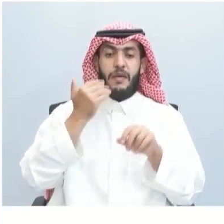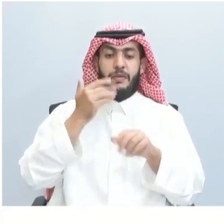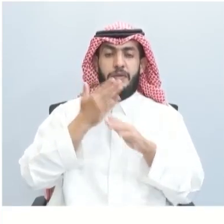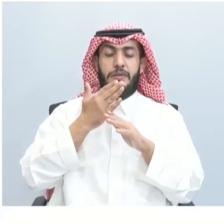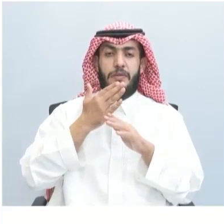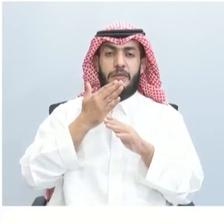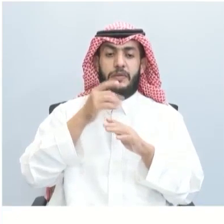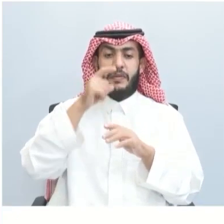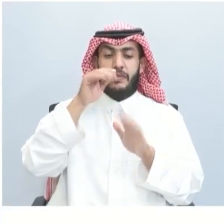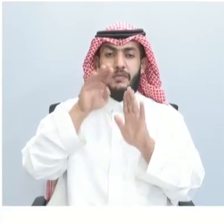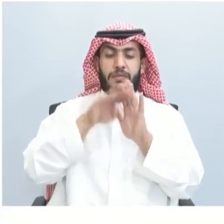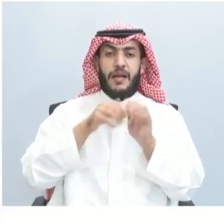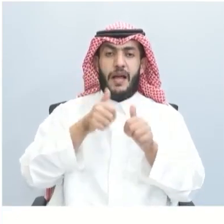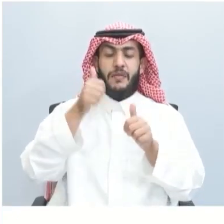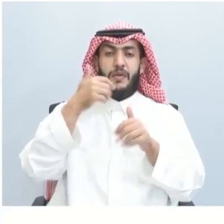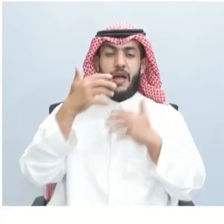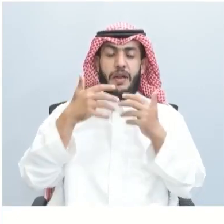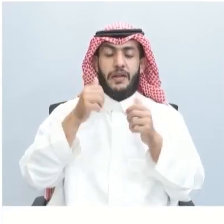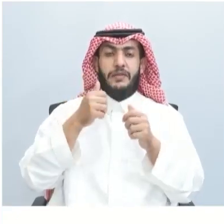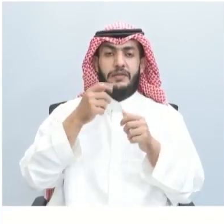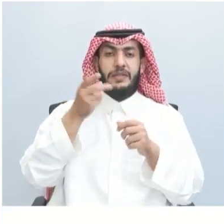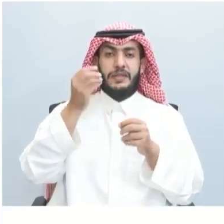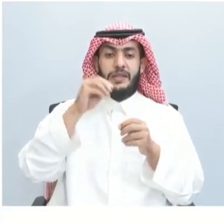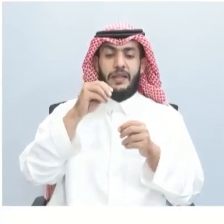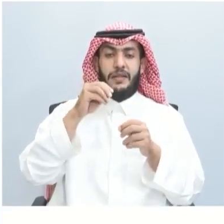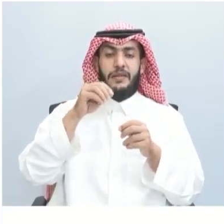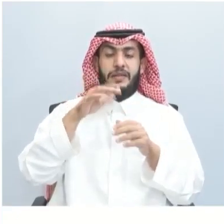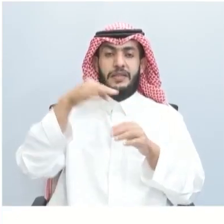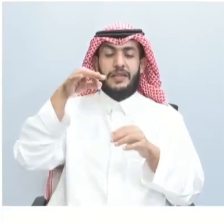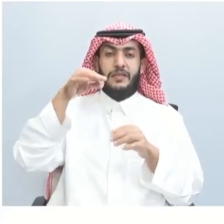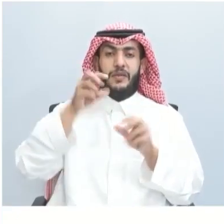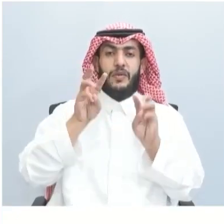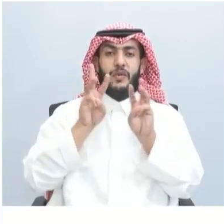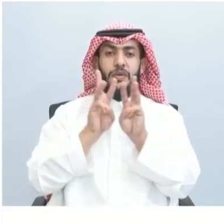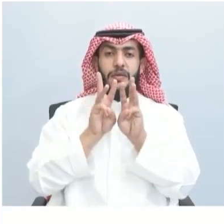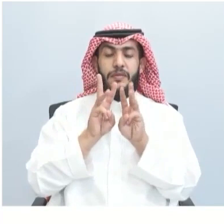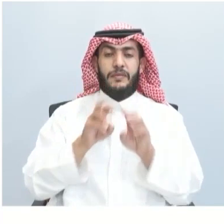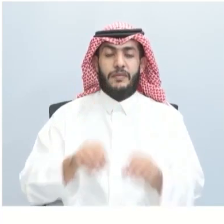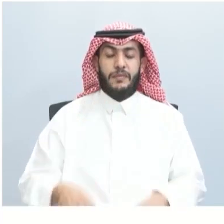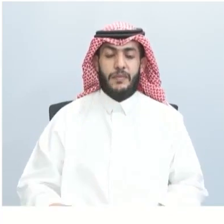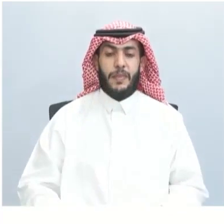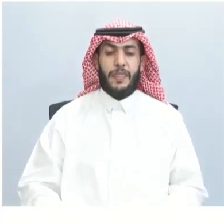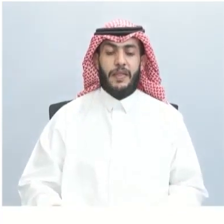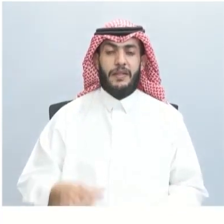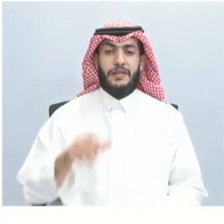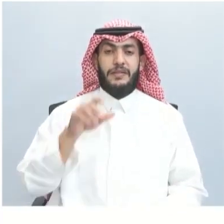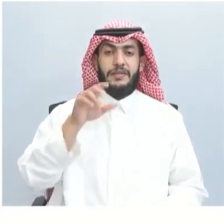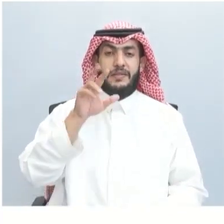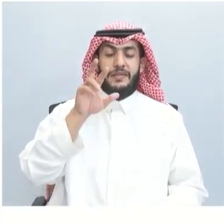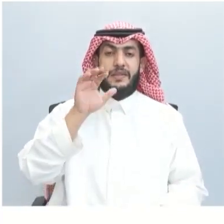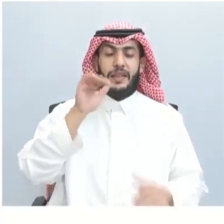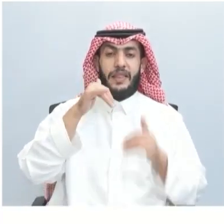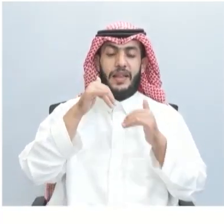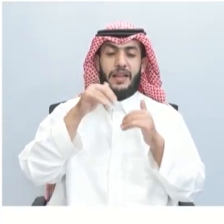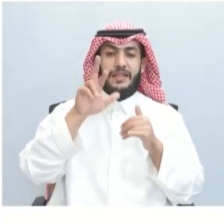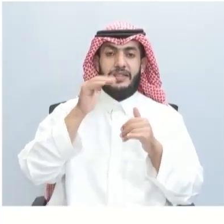يؤدي الى ترتيب افضل وحركه مرور اكبر على الصفحه الالكترونيه اذا الزحف في العرض